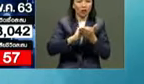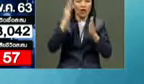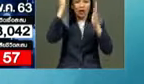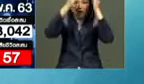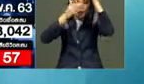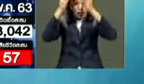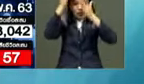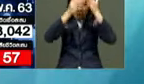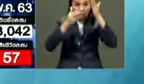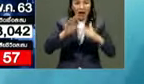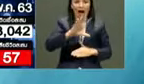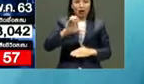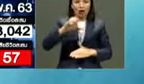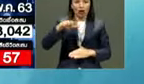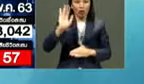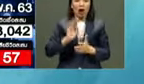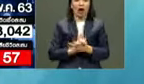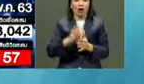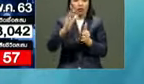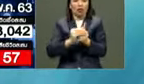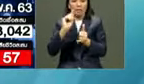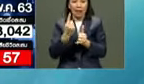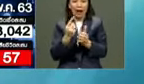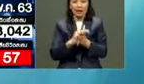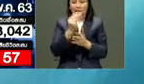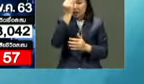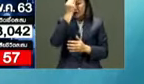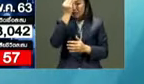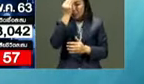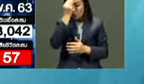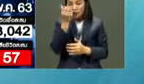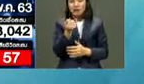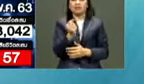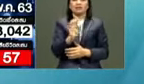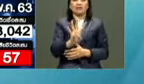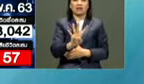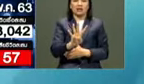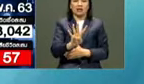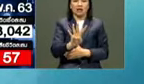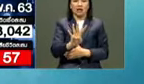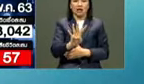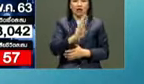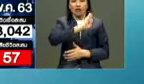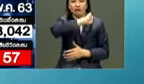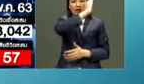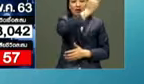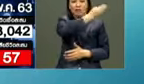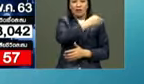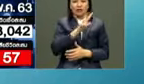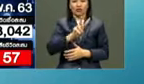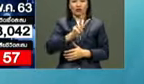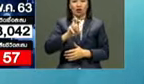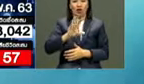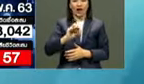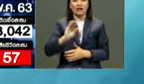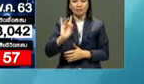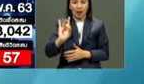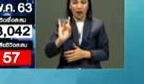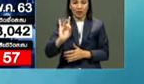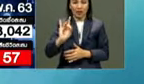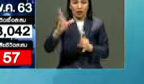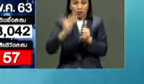นี่คือตัวเล็กใหม่ของเขานะครับก็ยังเยอะอยู่แล้วก็อินโดนีเซียนะครับก็ยัง500กว่าในอะไรใหม่ญี่ปุ่น 2หลักครับสิบสี่แล้วก็ฟิลิปปินส์ 3หลัก258 1